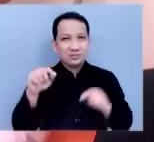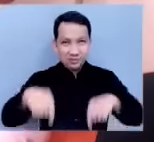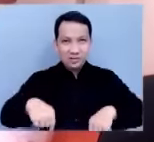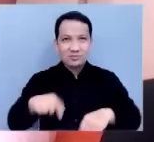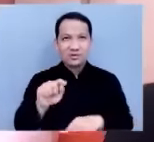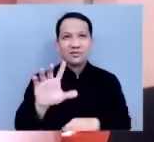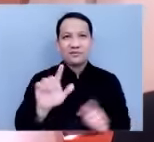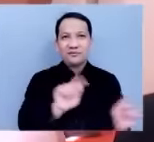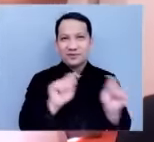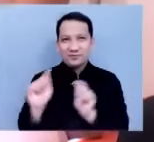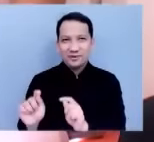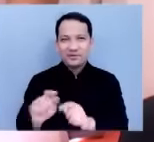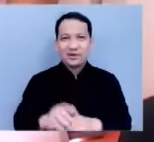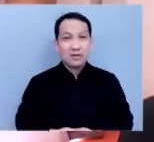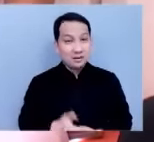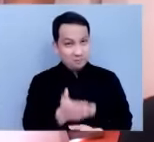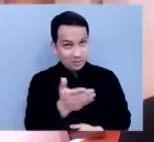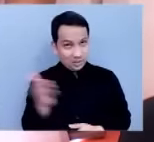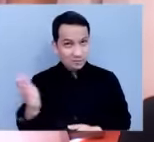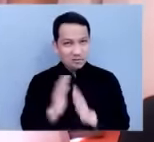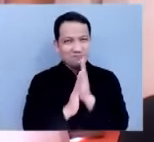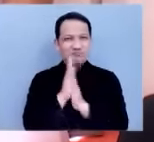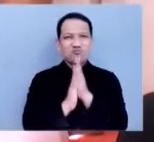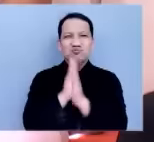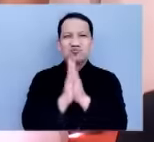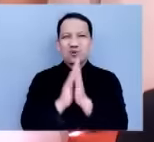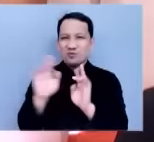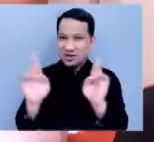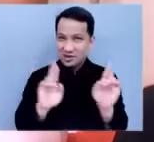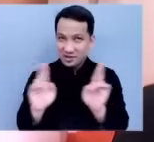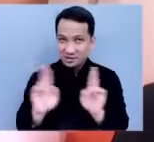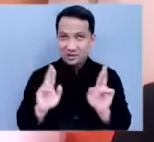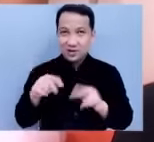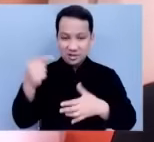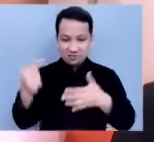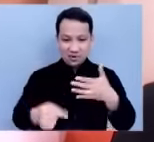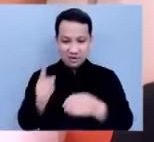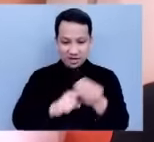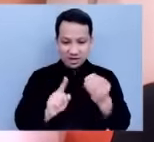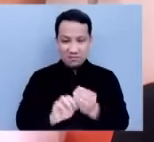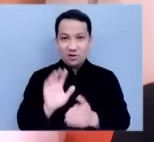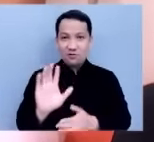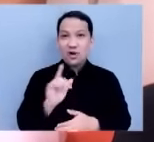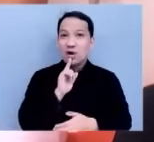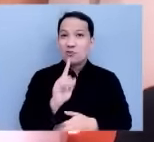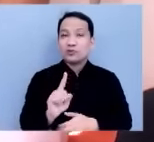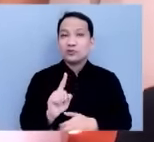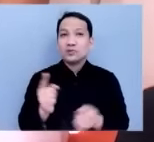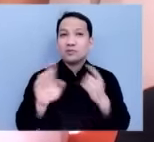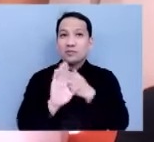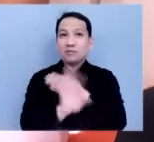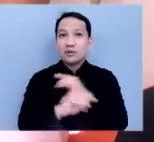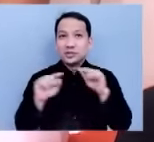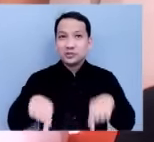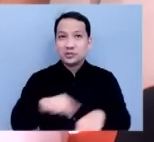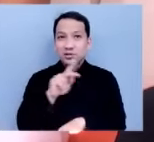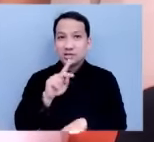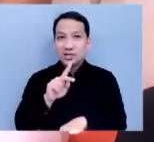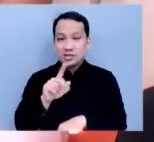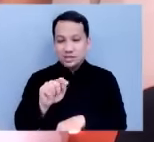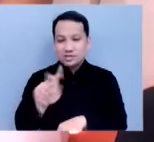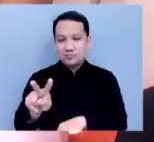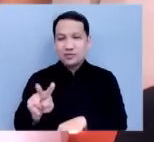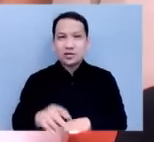sa TV5. At ang kanilang excitement, mga paghahanda at iba pang detalye kaugnay ng kanilang pagbabalik telebisyon, pag-uusapan